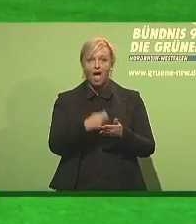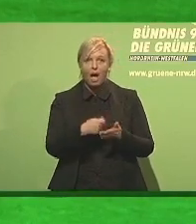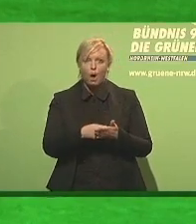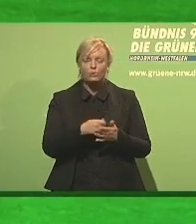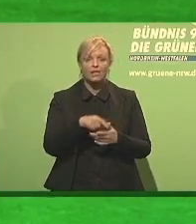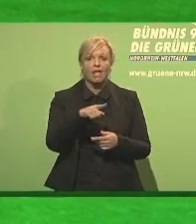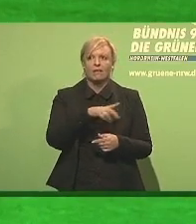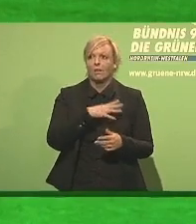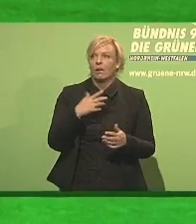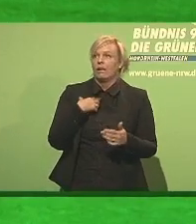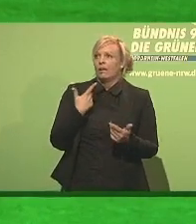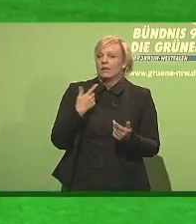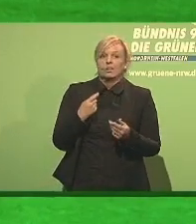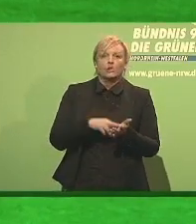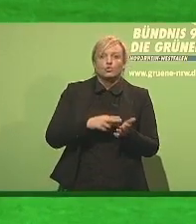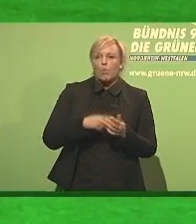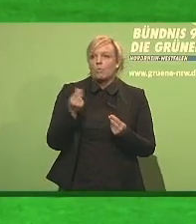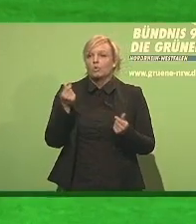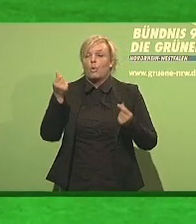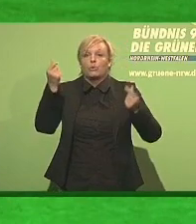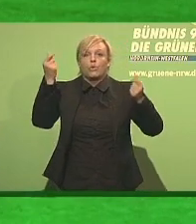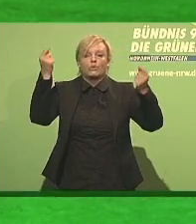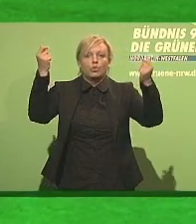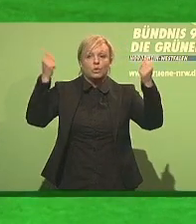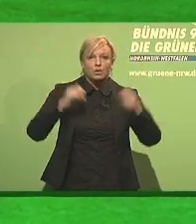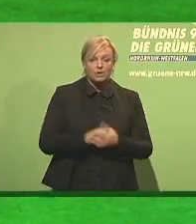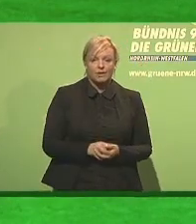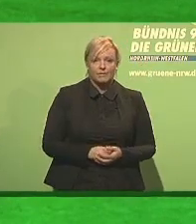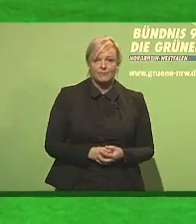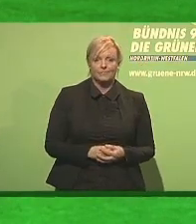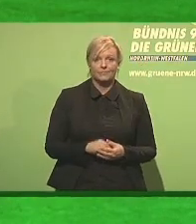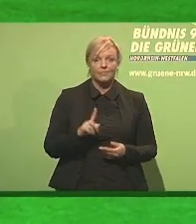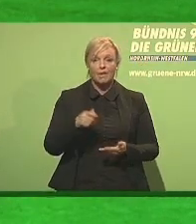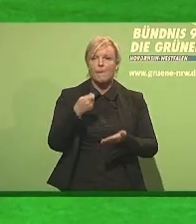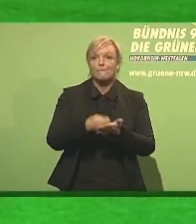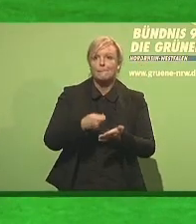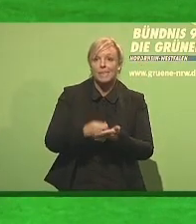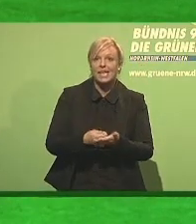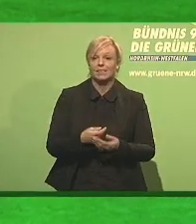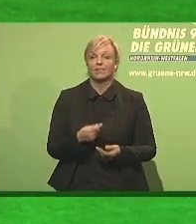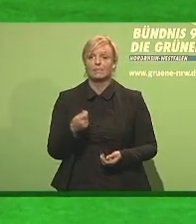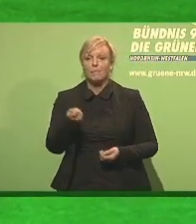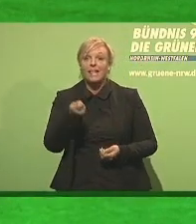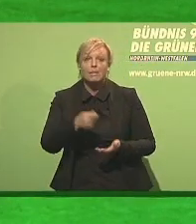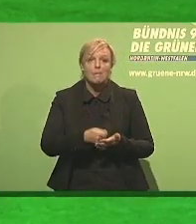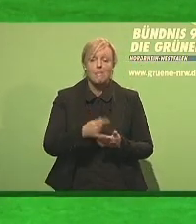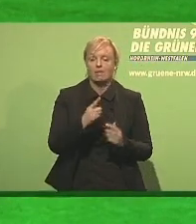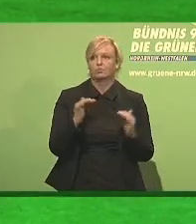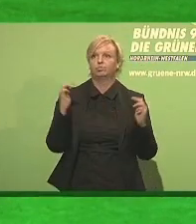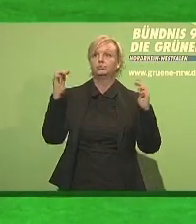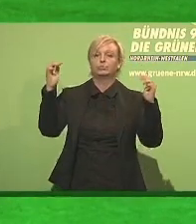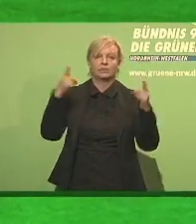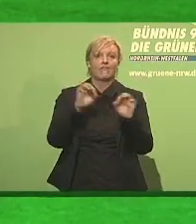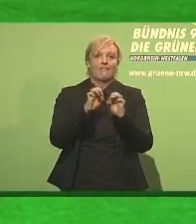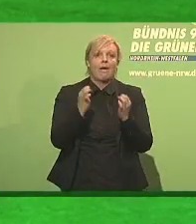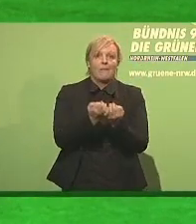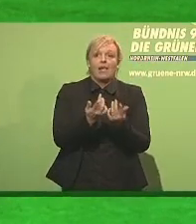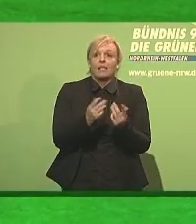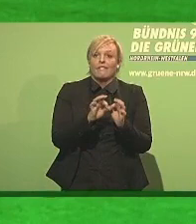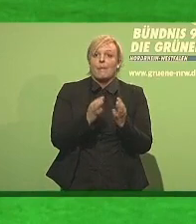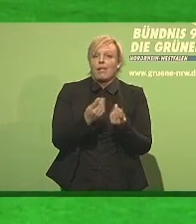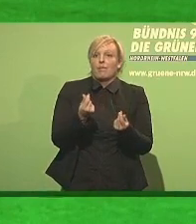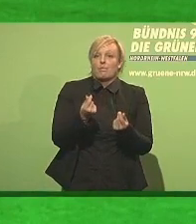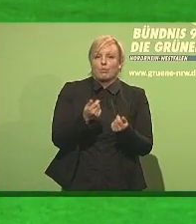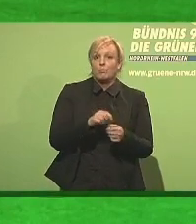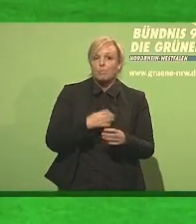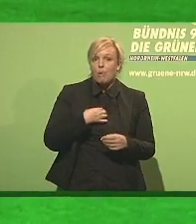stehen. Gerade in den Großstädten haben viele Haushalte auf der anderen Seite aber auch steigende Mietpreise. Das ist für viele Familien ein echtes Problem. Deshalb finde